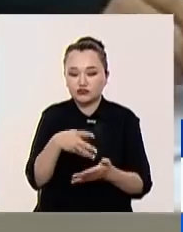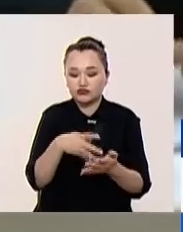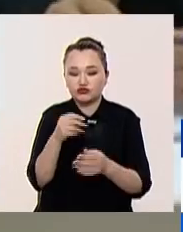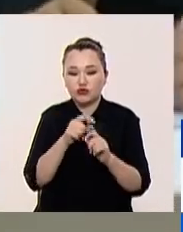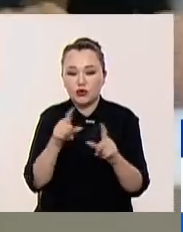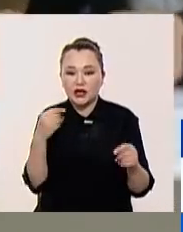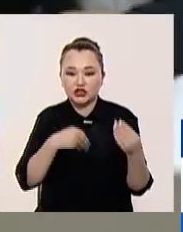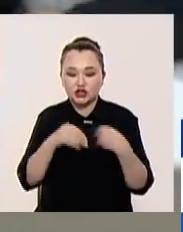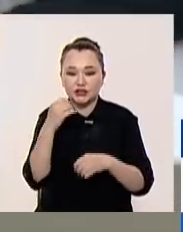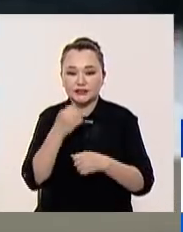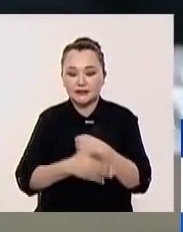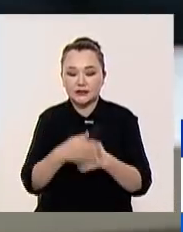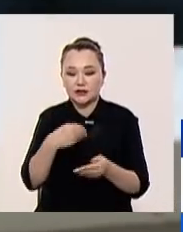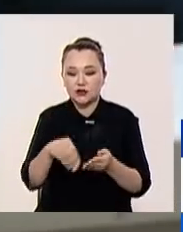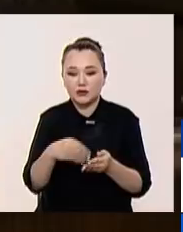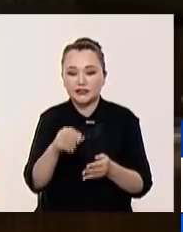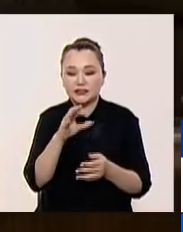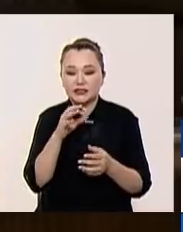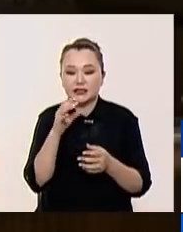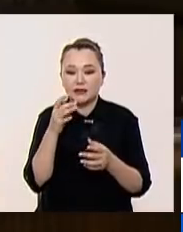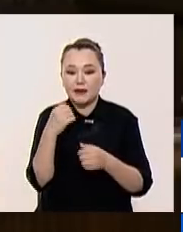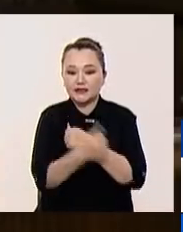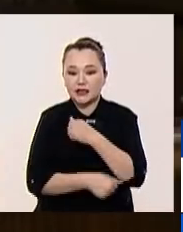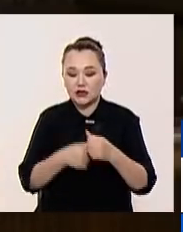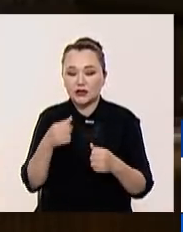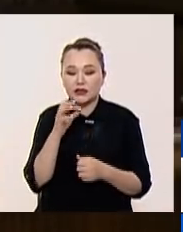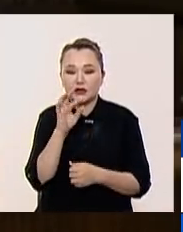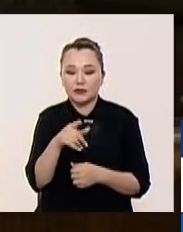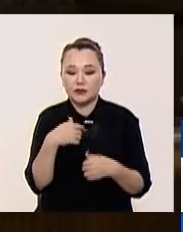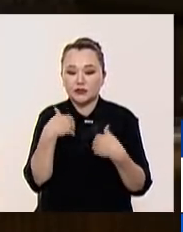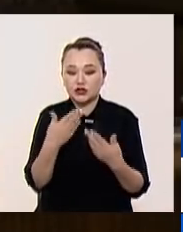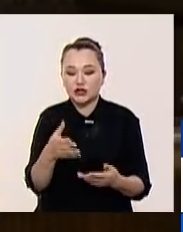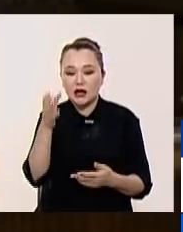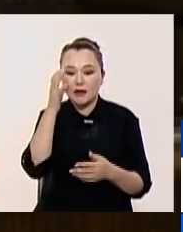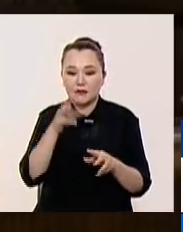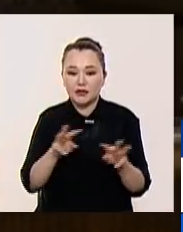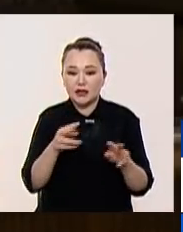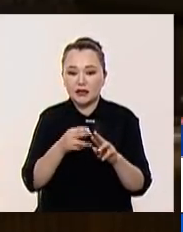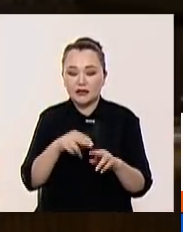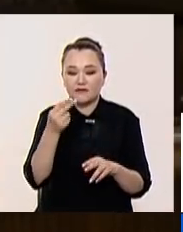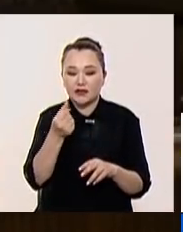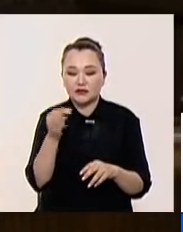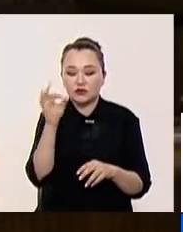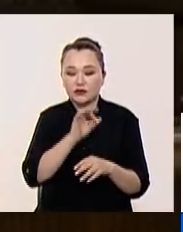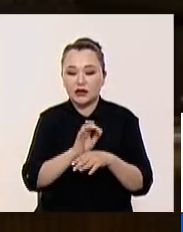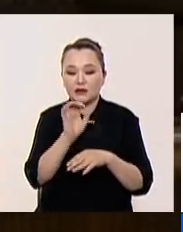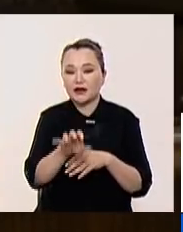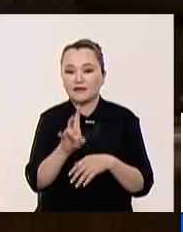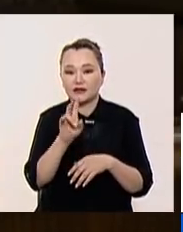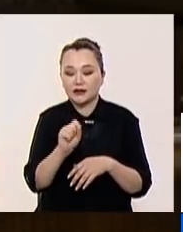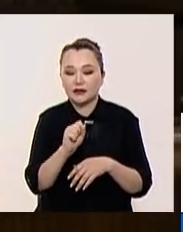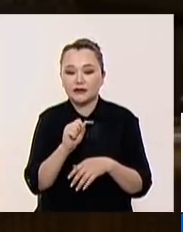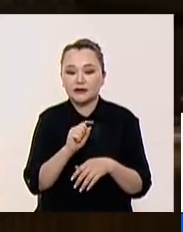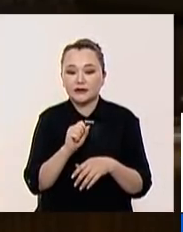одежды и централизованно закупал сырье. Я бы предложила все-таки Министерству образования все-таки эти финансовые средства направить